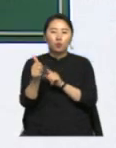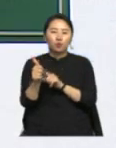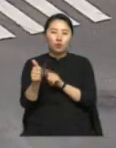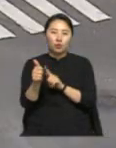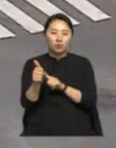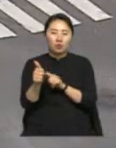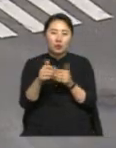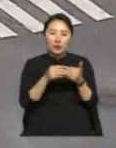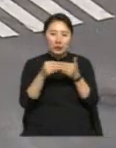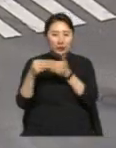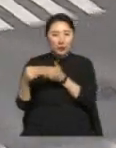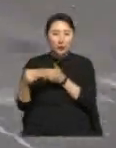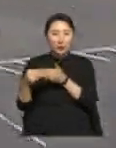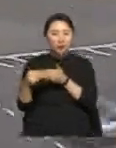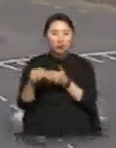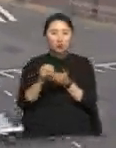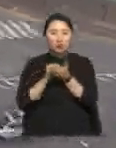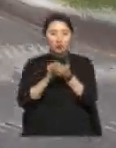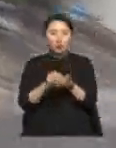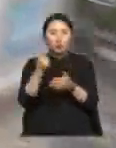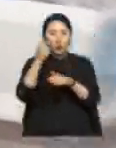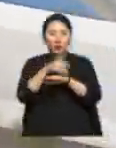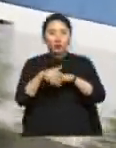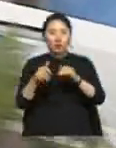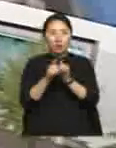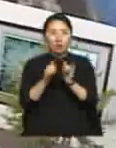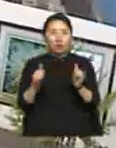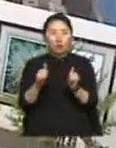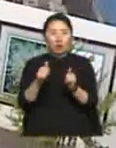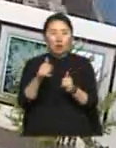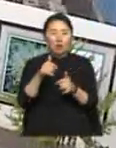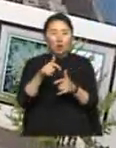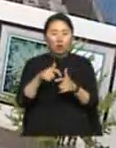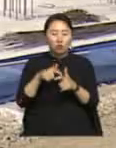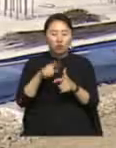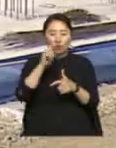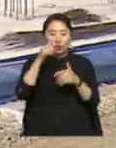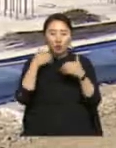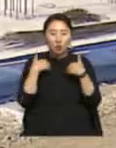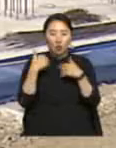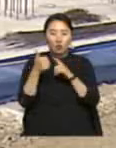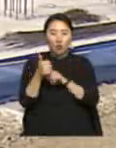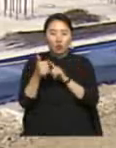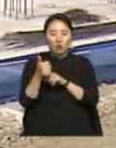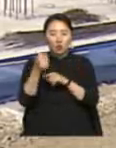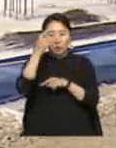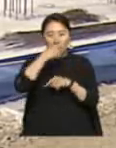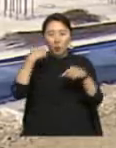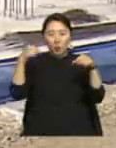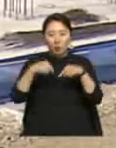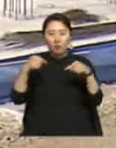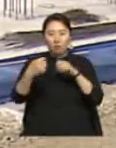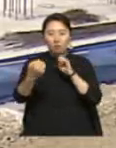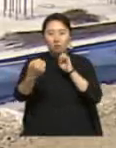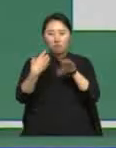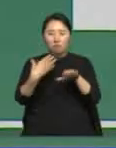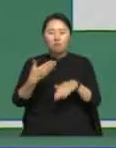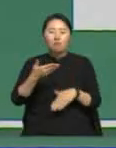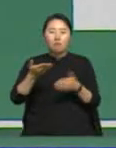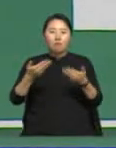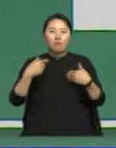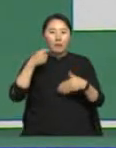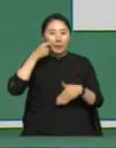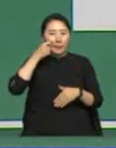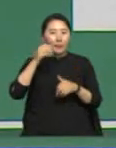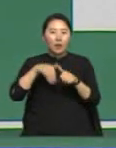어려워요. 입주 예정자들은 최근 강남구청장과 해당 부서 면담을 마쳤지만 명확한 답변을 듣지는